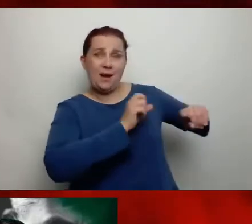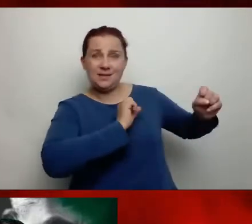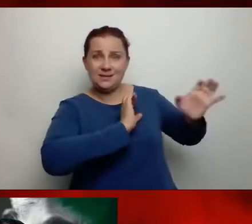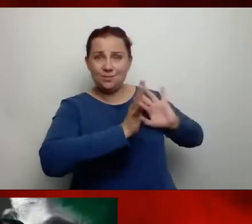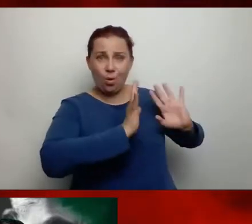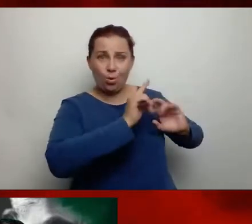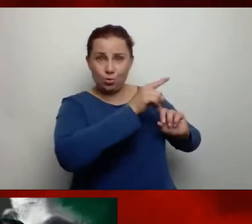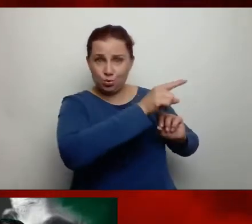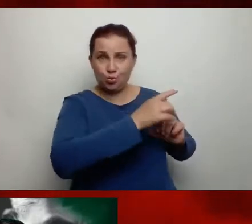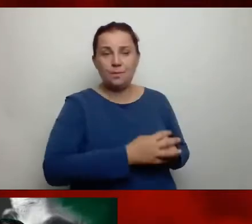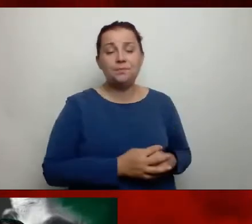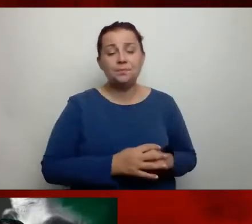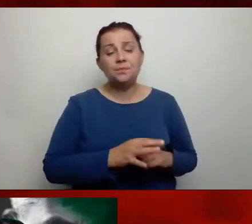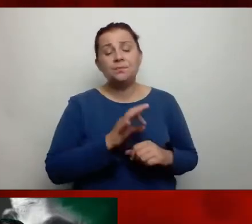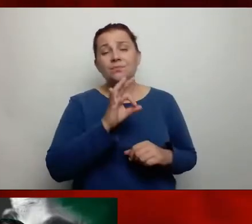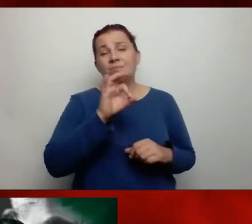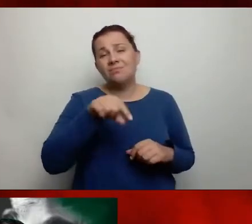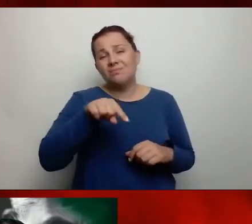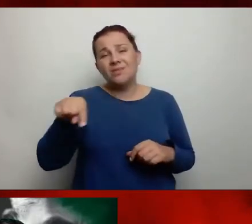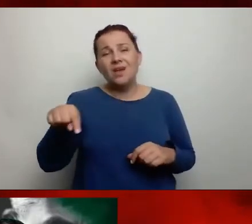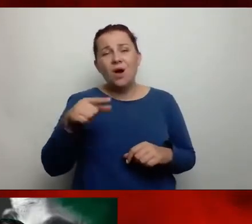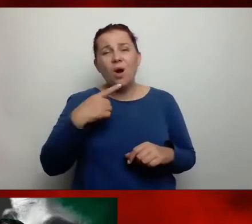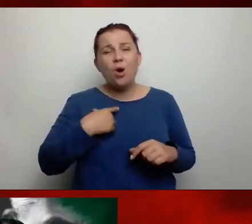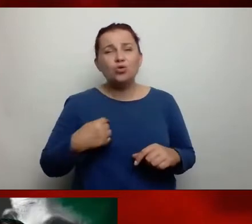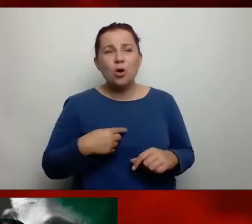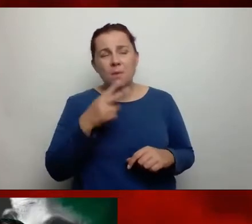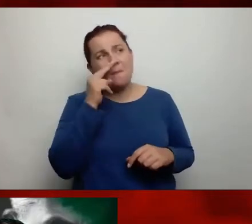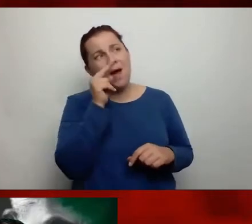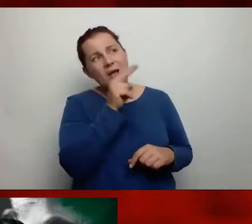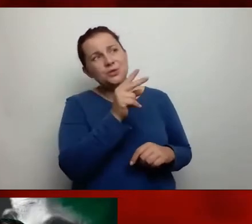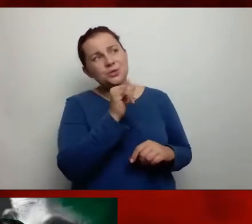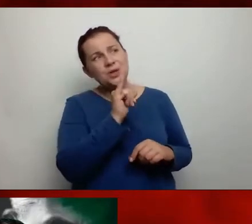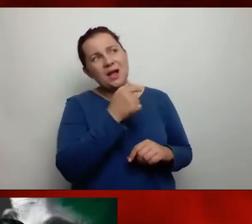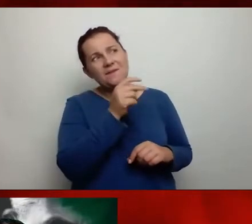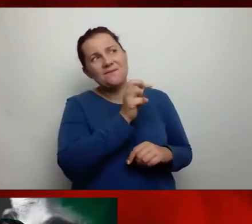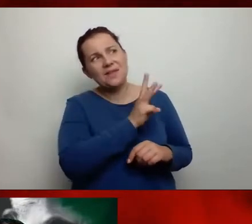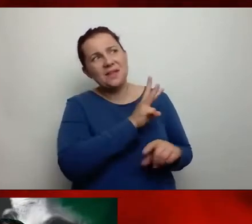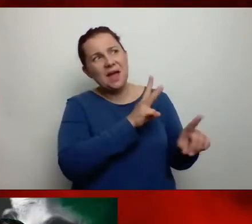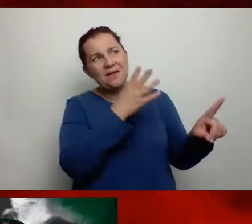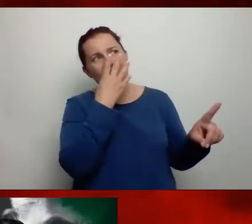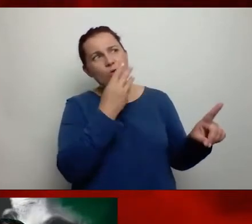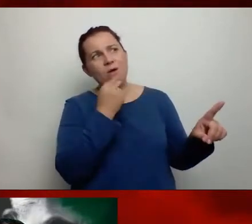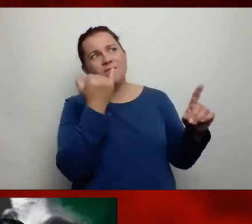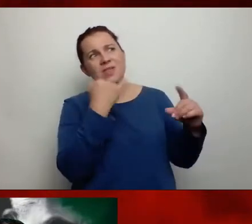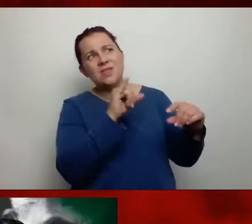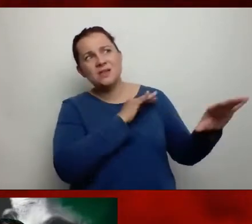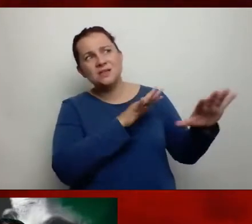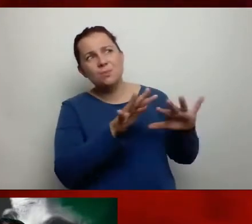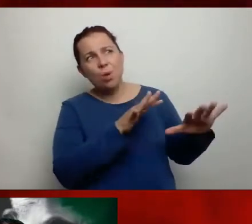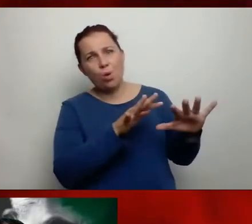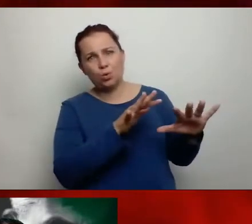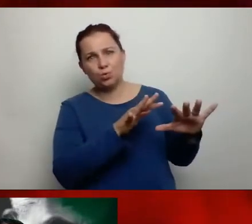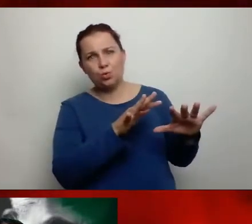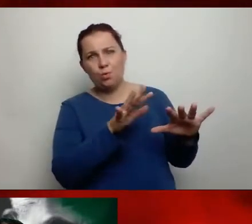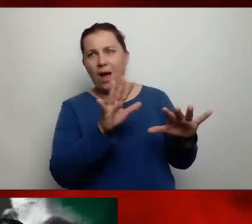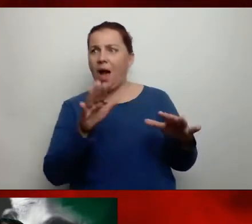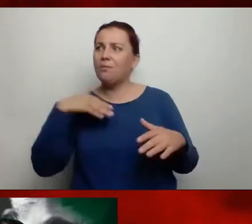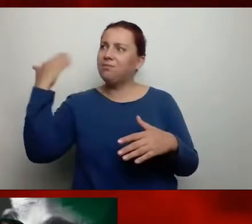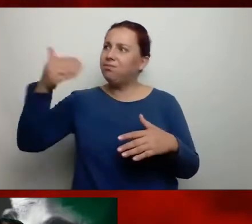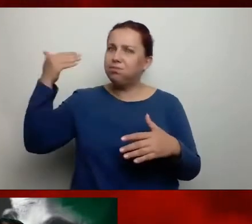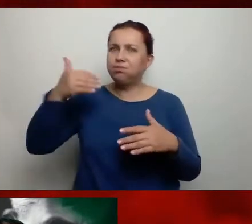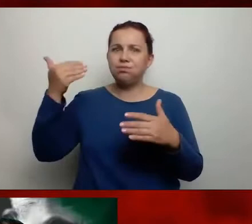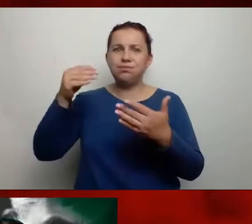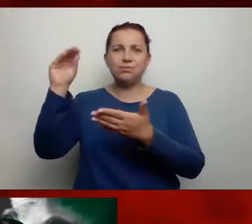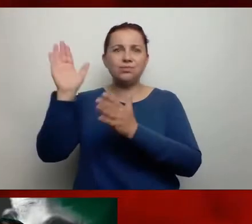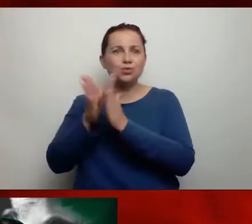I z ich punktu widzenia ten człowiek wyglądał zupełnie inaczej niż go przedstawiają